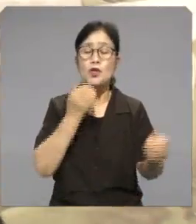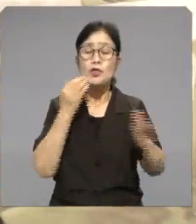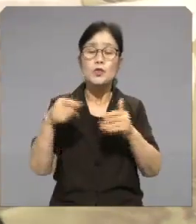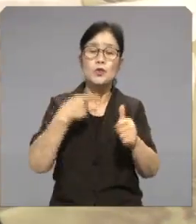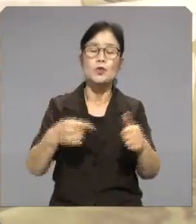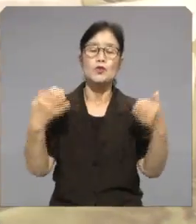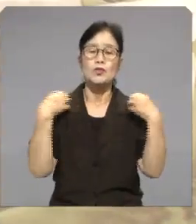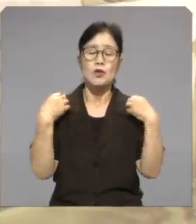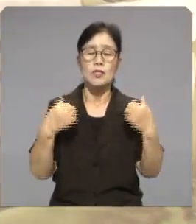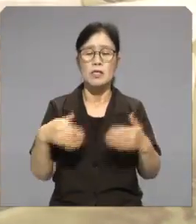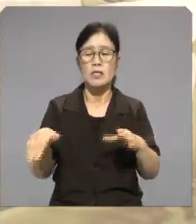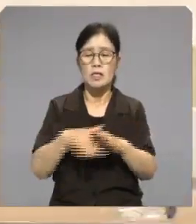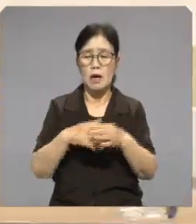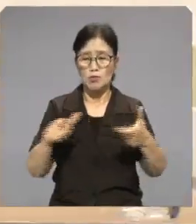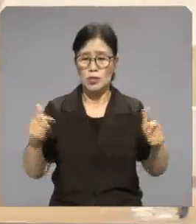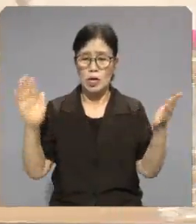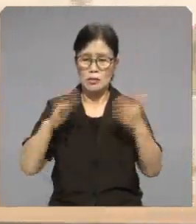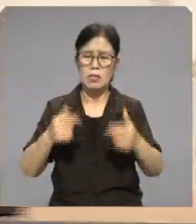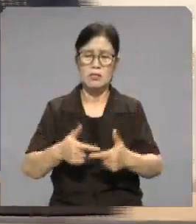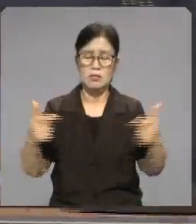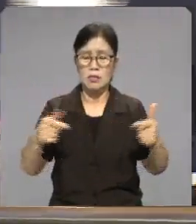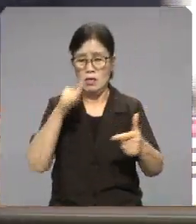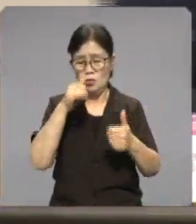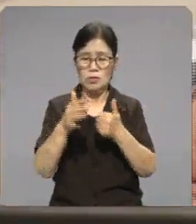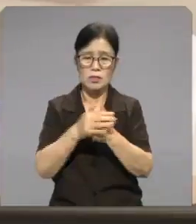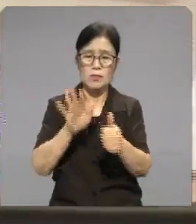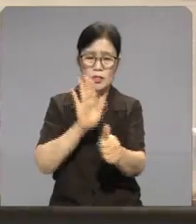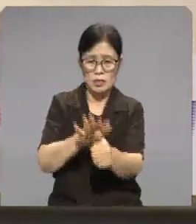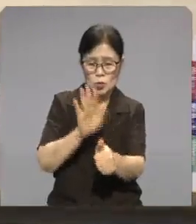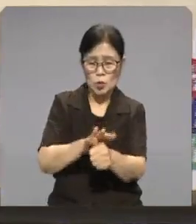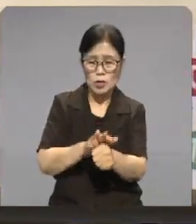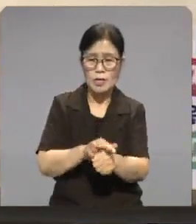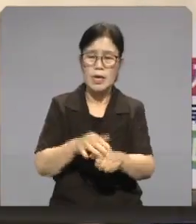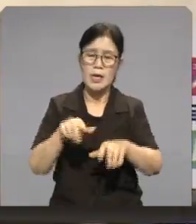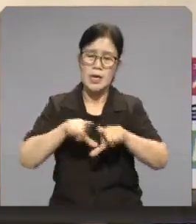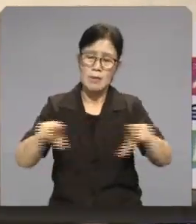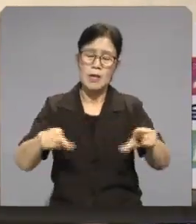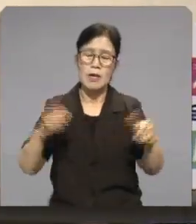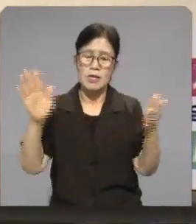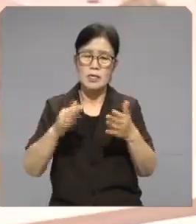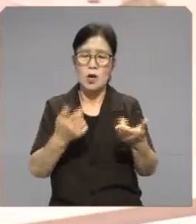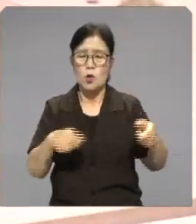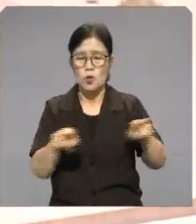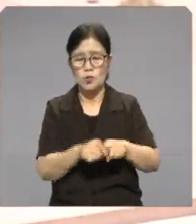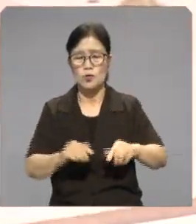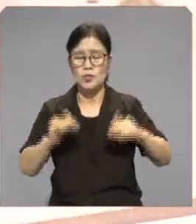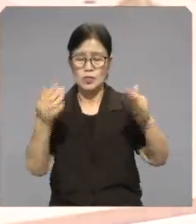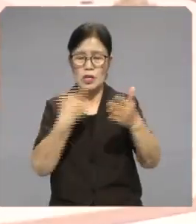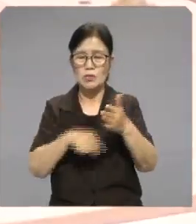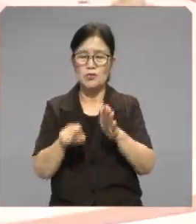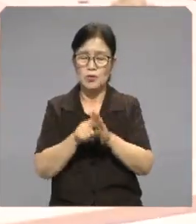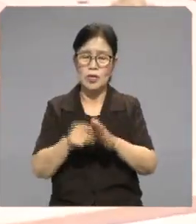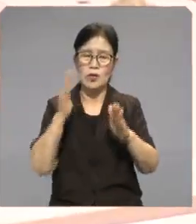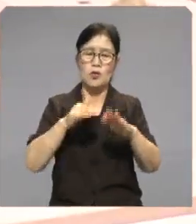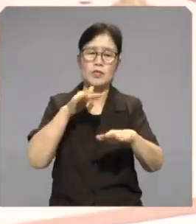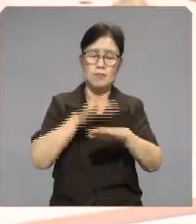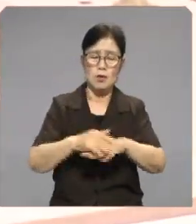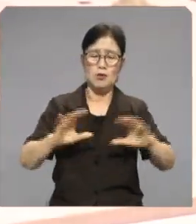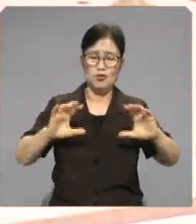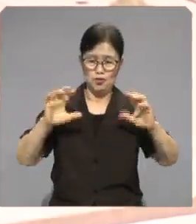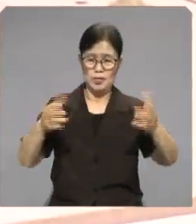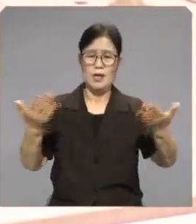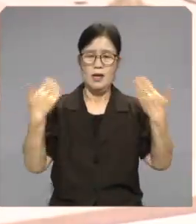경기도교육청이 증가하는 다문화 학생을 체계적으로 지원하고 일반 학생과의 공동 성장을 위해 공립형 국제학교